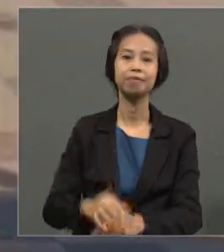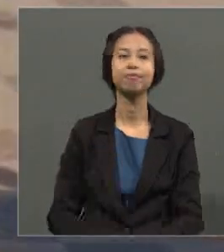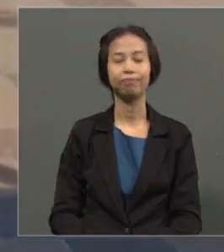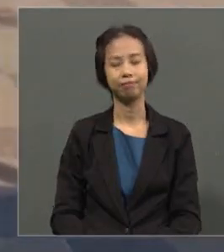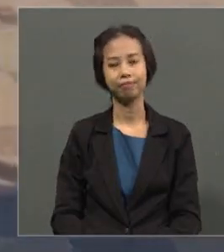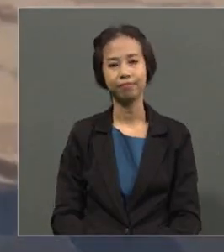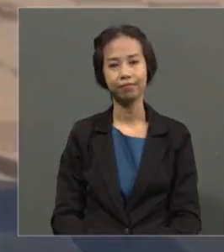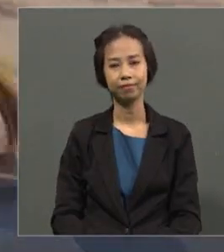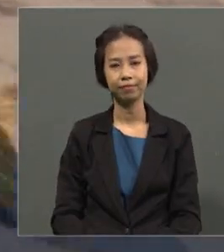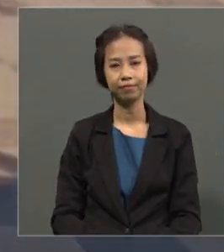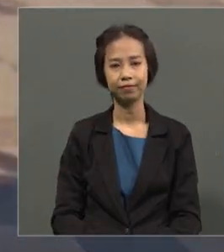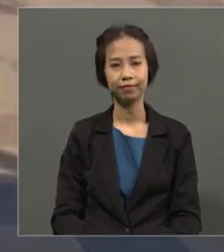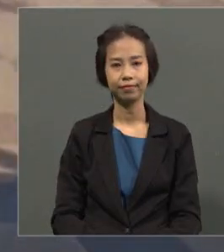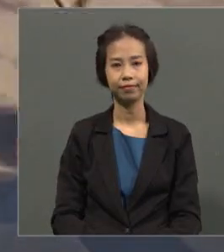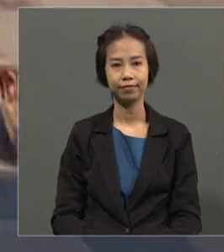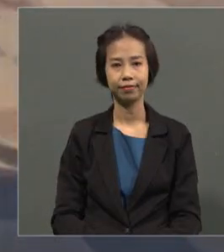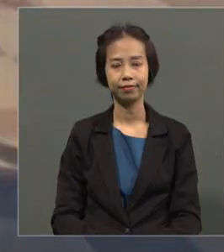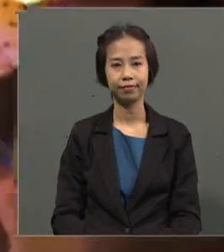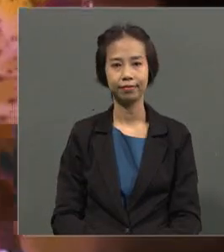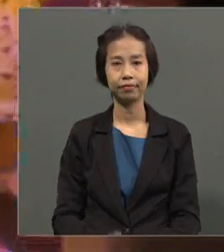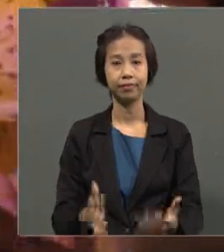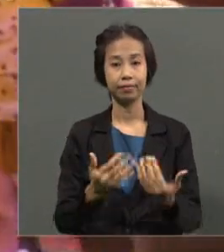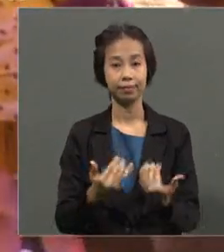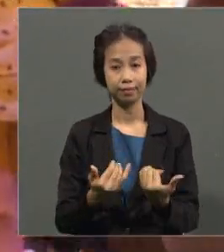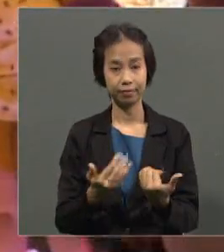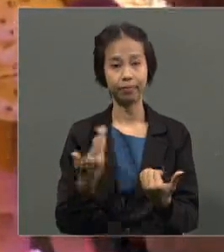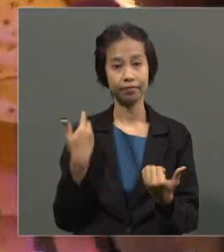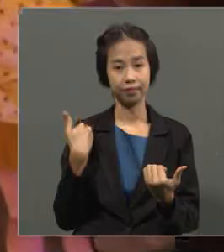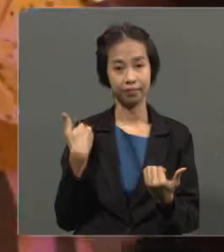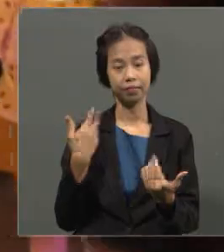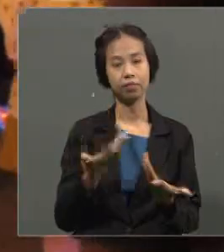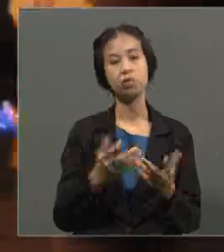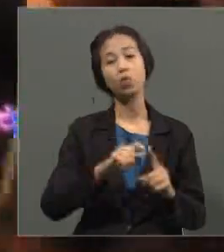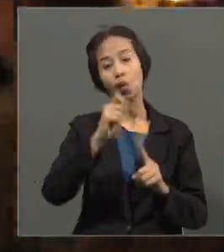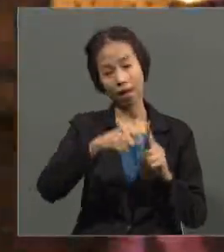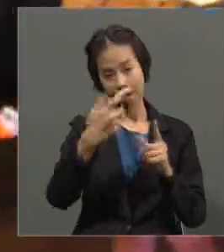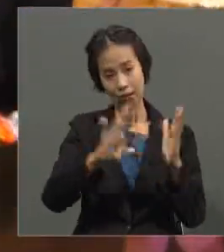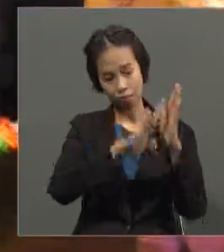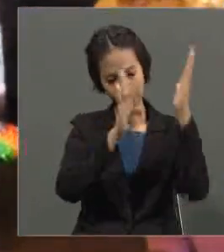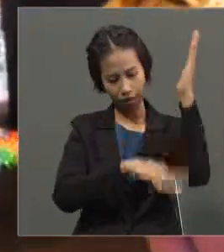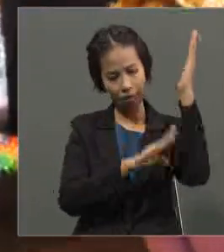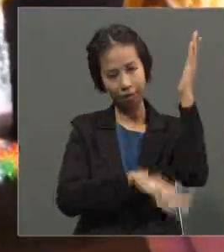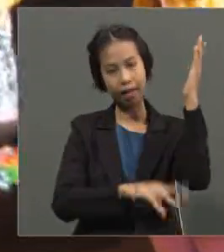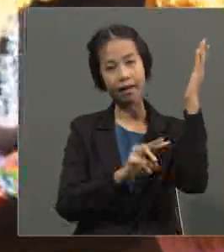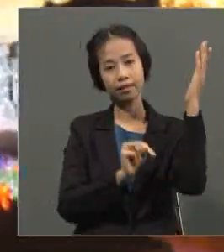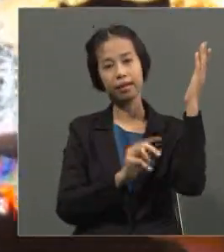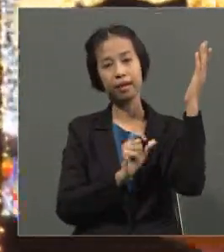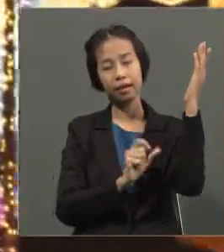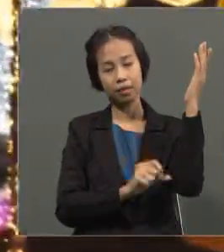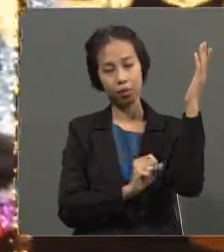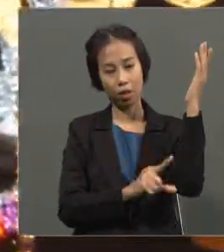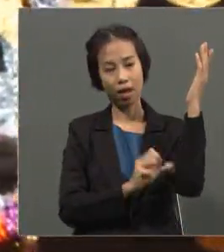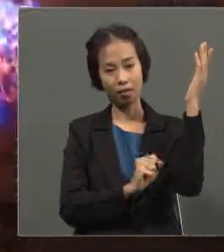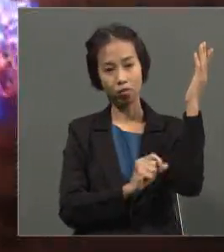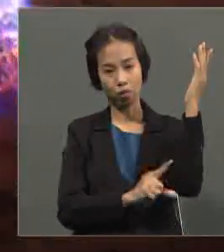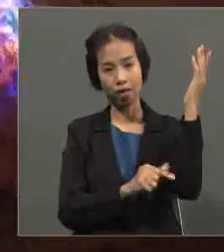ด้วยค่ะจากโคราชพางใต้กันบ้างนะครับไปที่จังหวัดสุราษฎร์ธานีครับที่นั่นมีบรรยากาศงานประเพณี